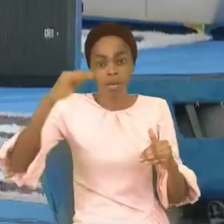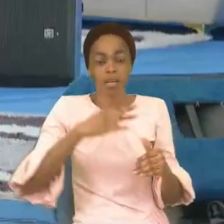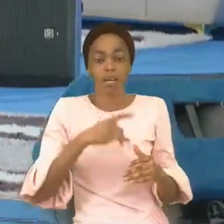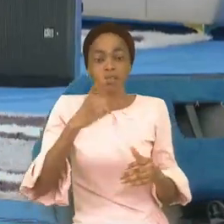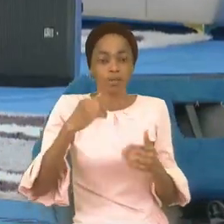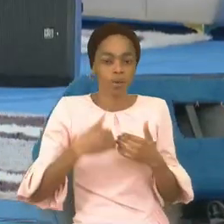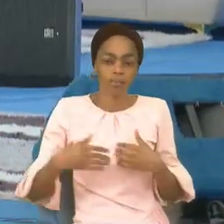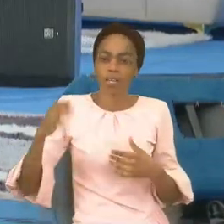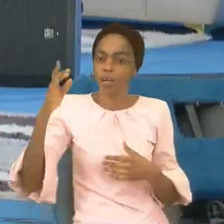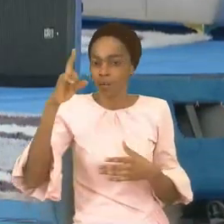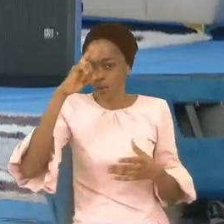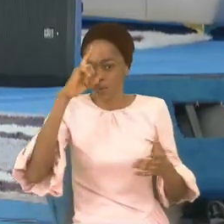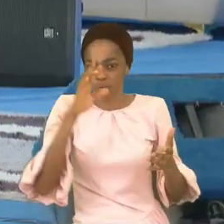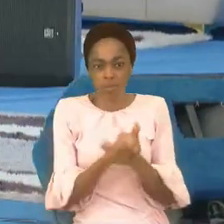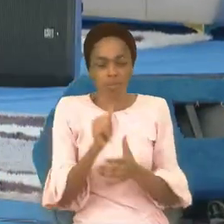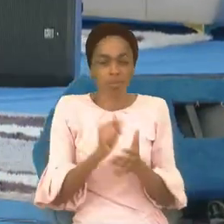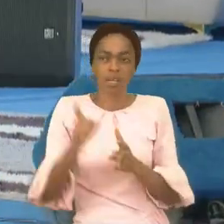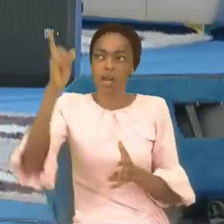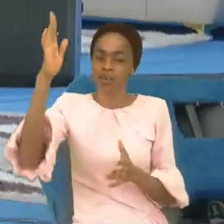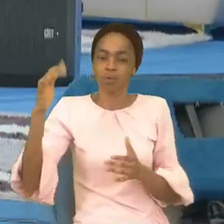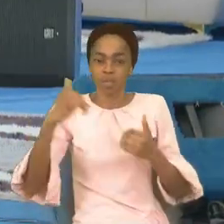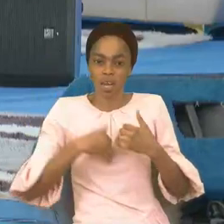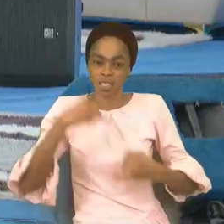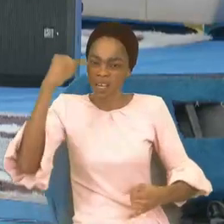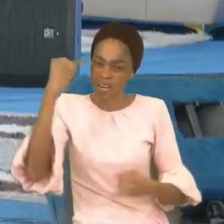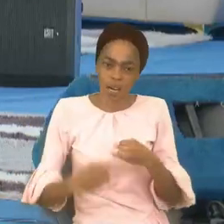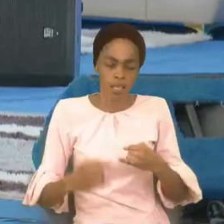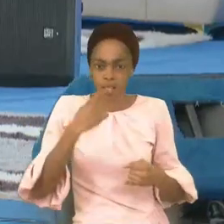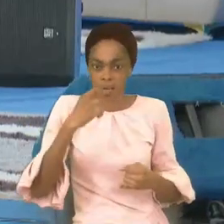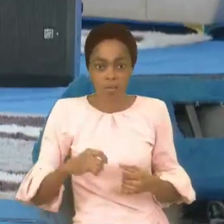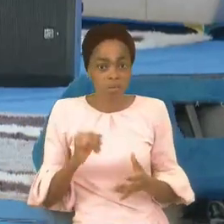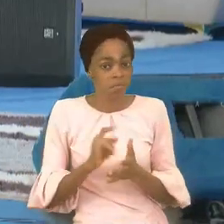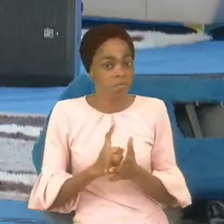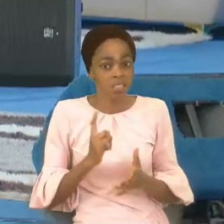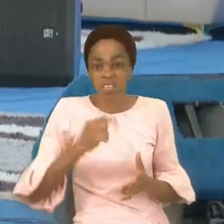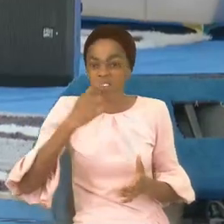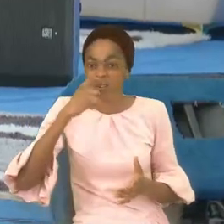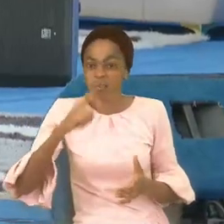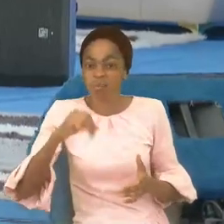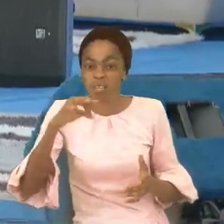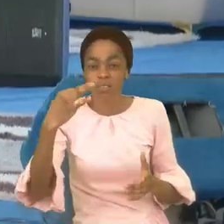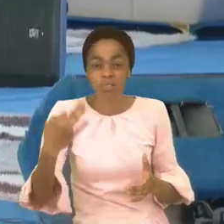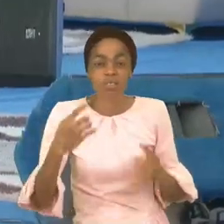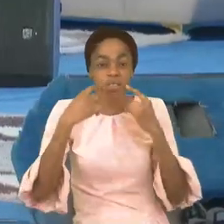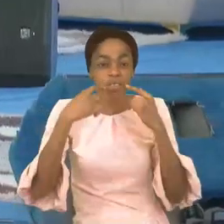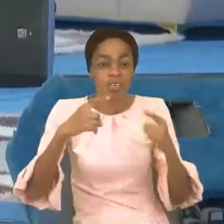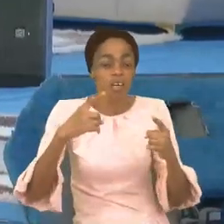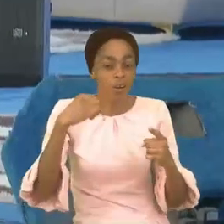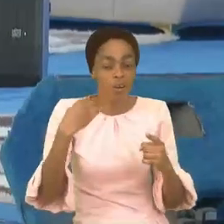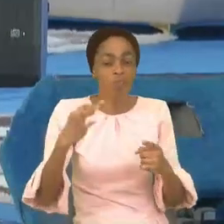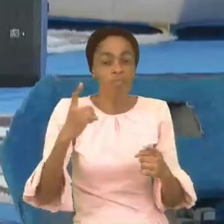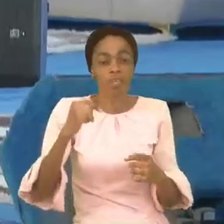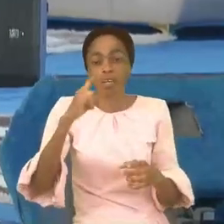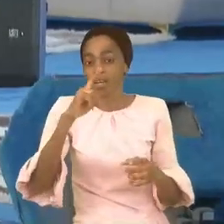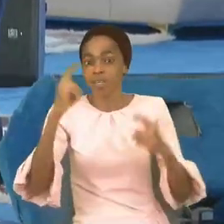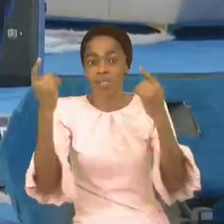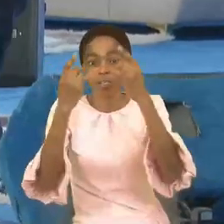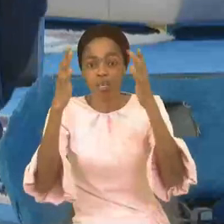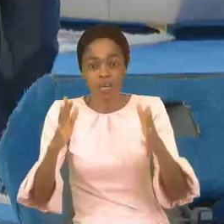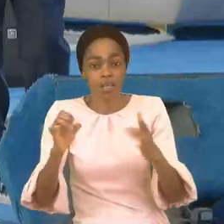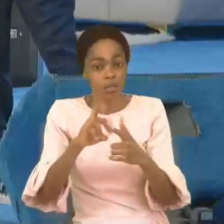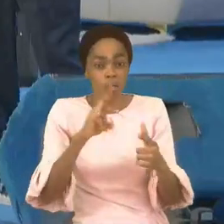a le dernier mot, le décret, l'ordre des incroyants, l'ordre du monde et l'ordre